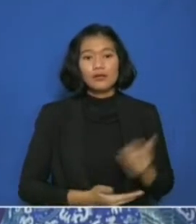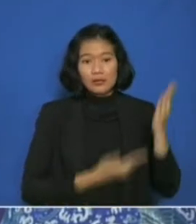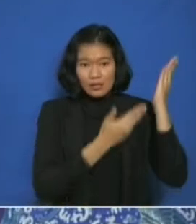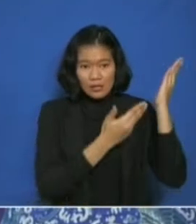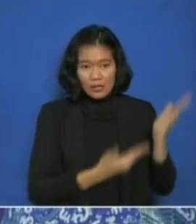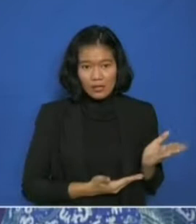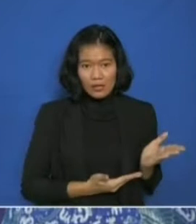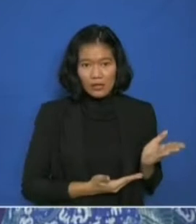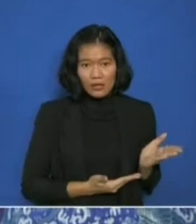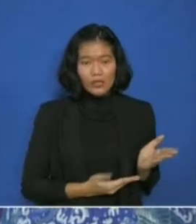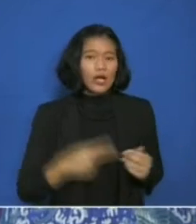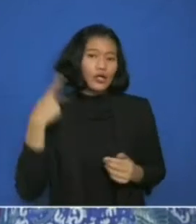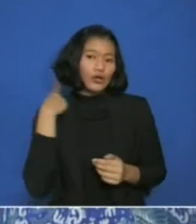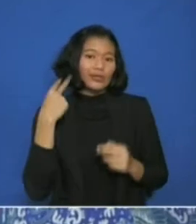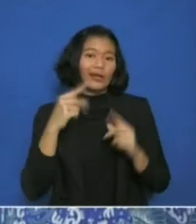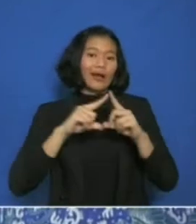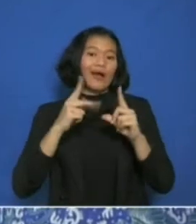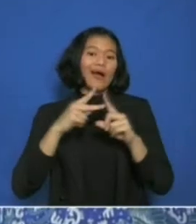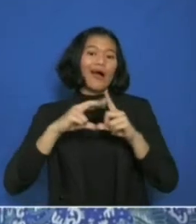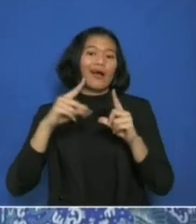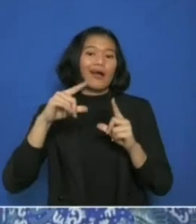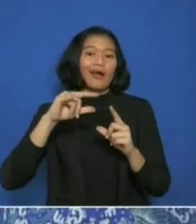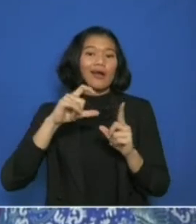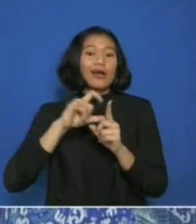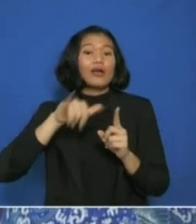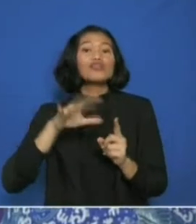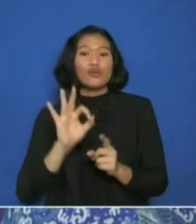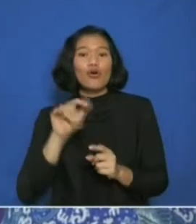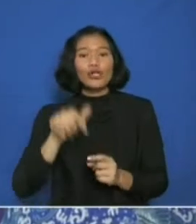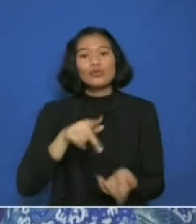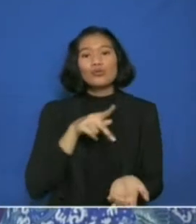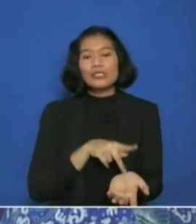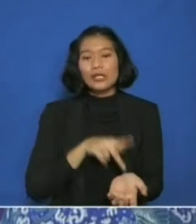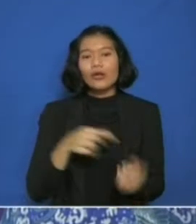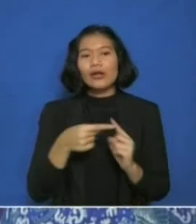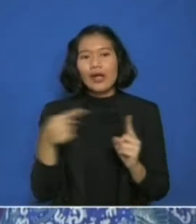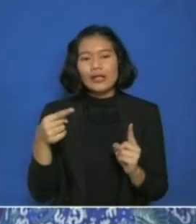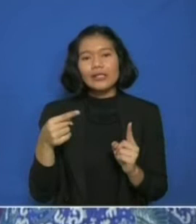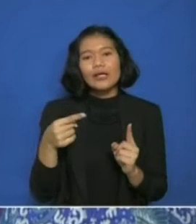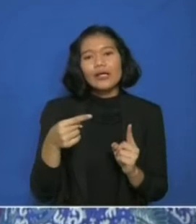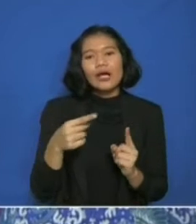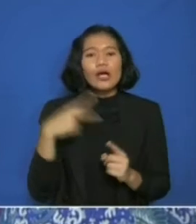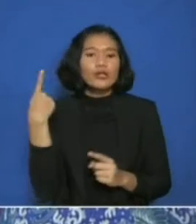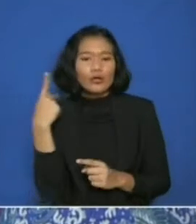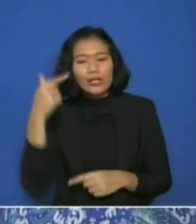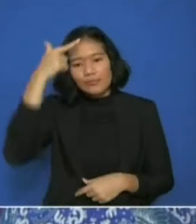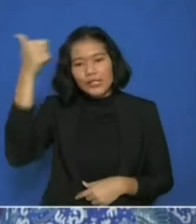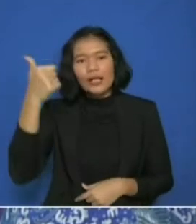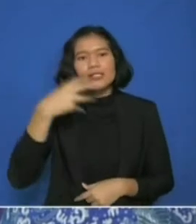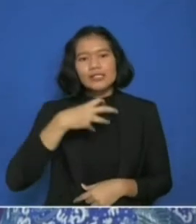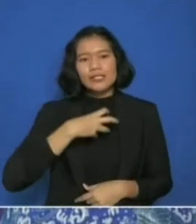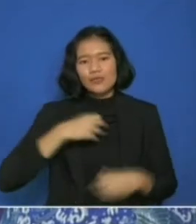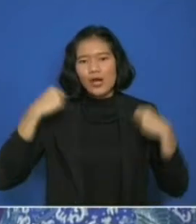lo Largo kembaran spkj psychiater dari pengurus pusat perhimpunan dokter spesialis kedokteran jiwa